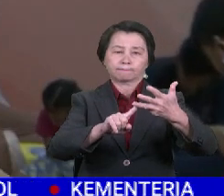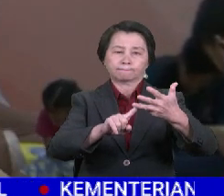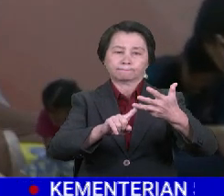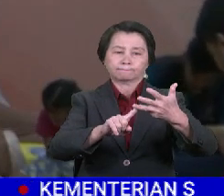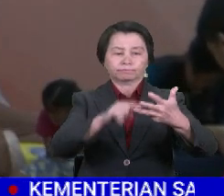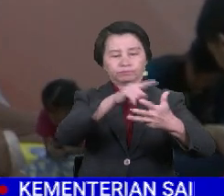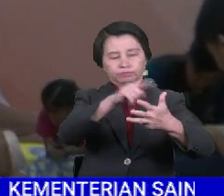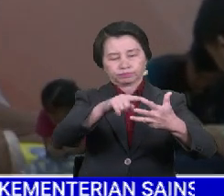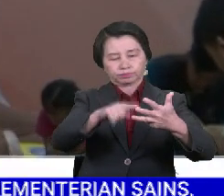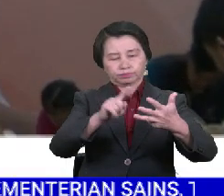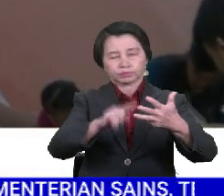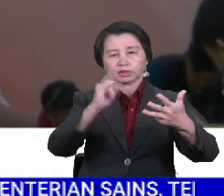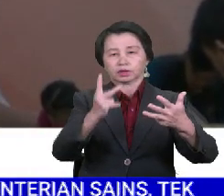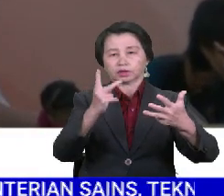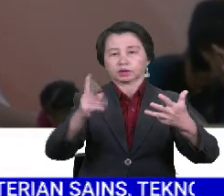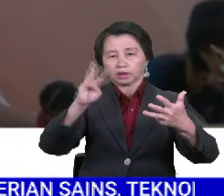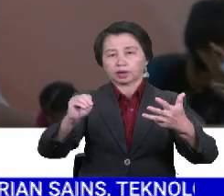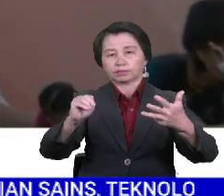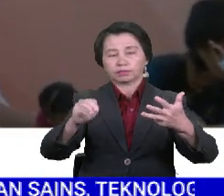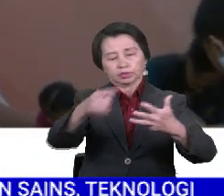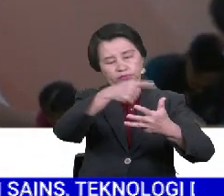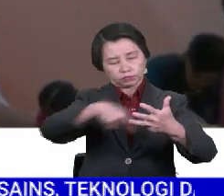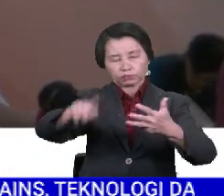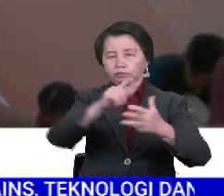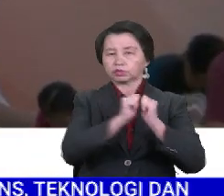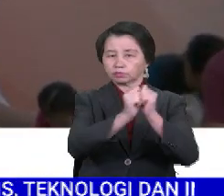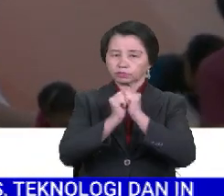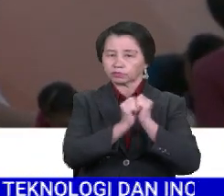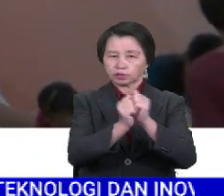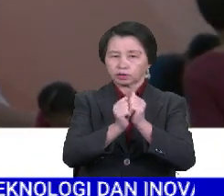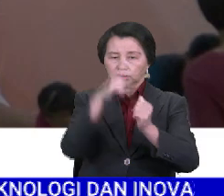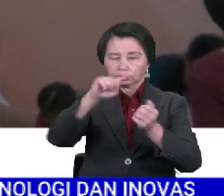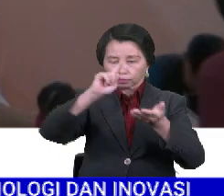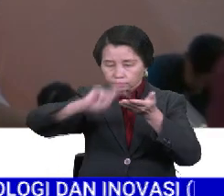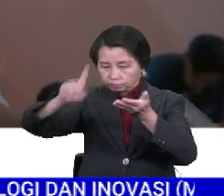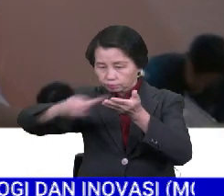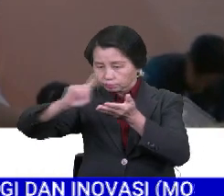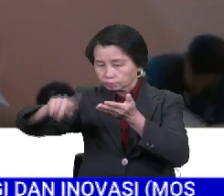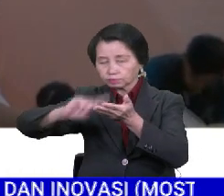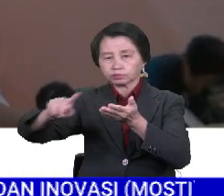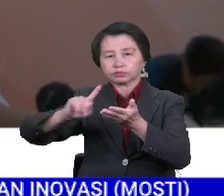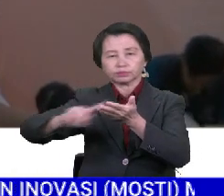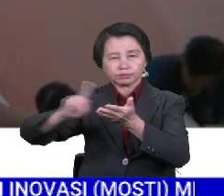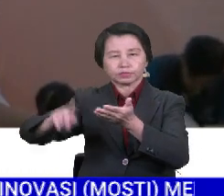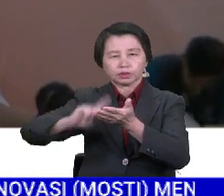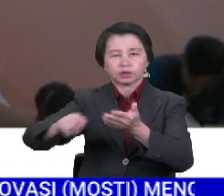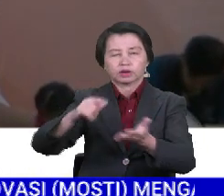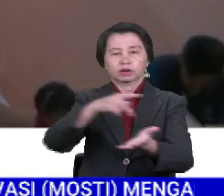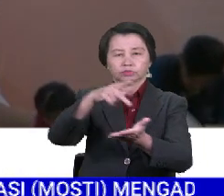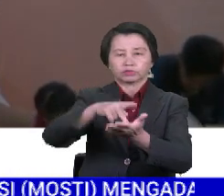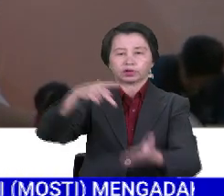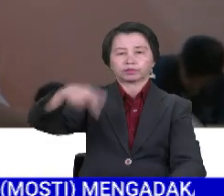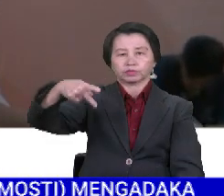di mana Jabatan Kesihatan turut bergerak untuk memeriksa setiap pusat